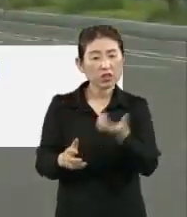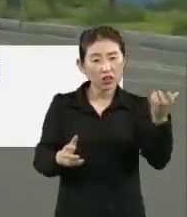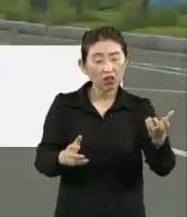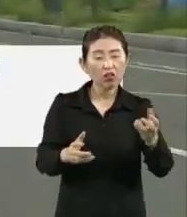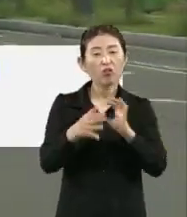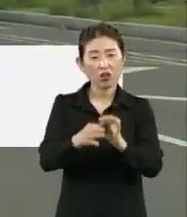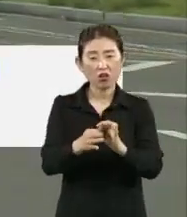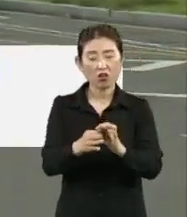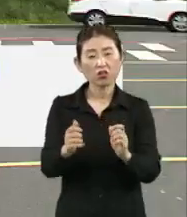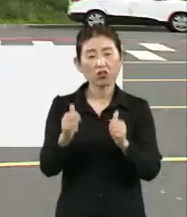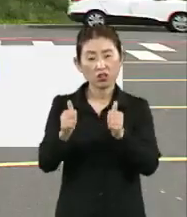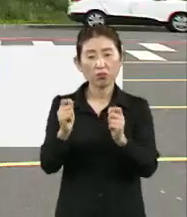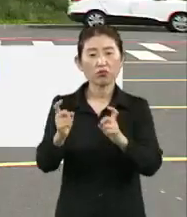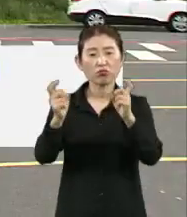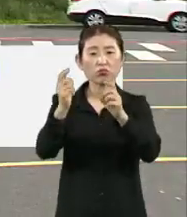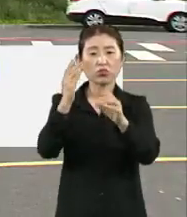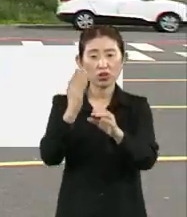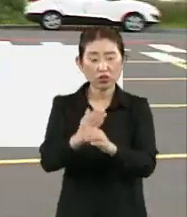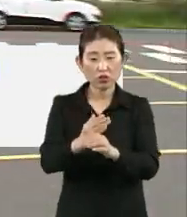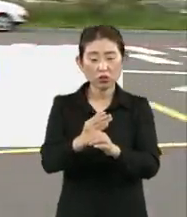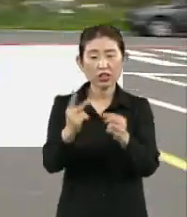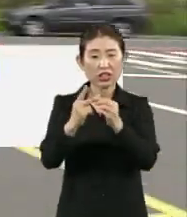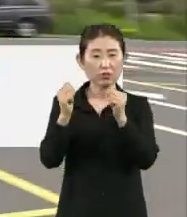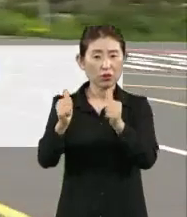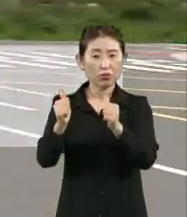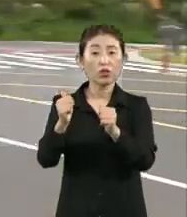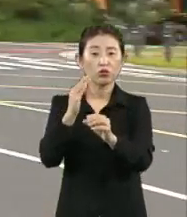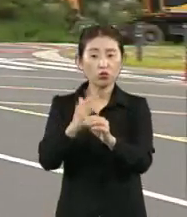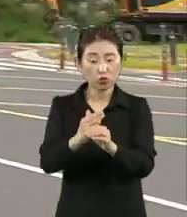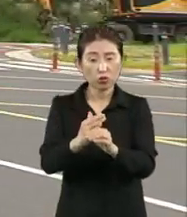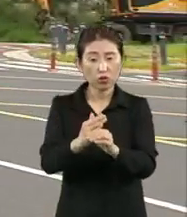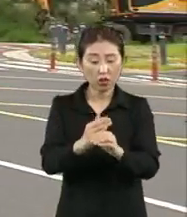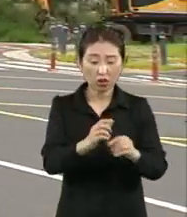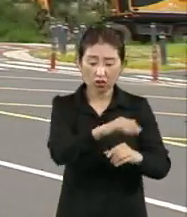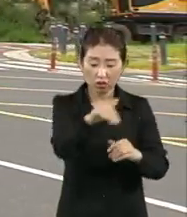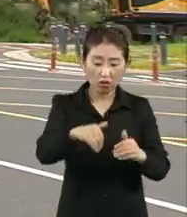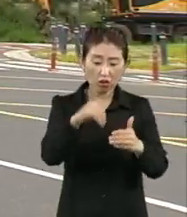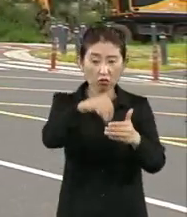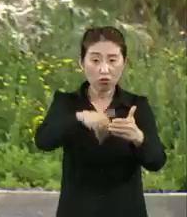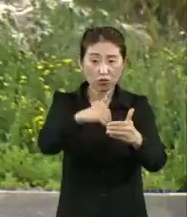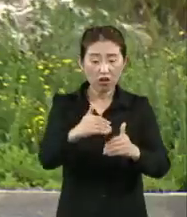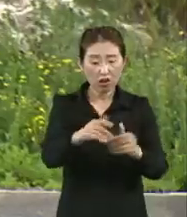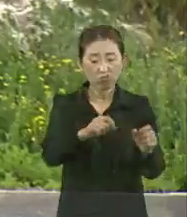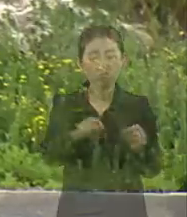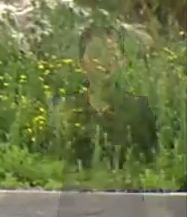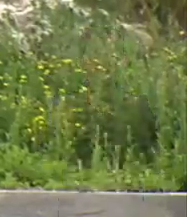명도 소송을 제기해 현재 2심이 진행 중인 관계로 해당 구간 공사가 지연되고 있습니다.